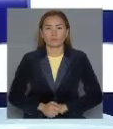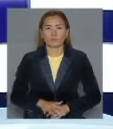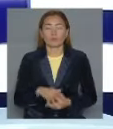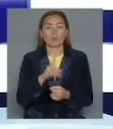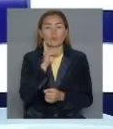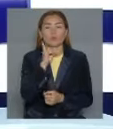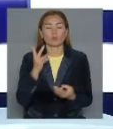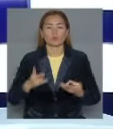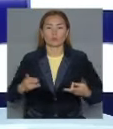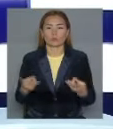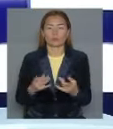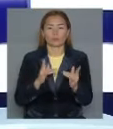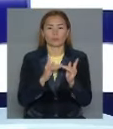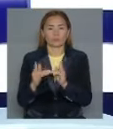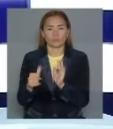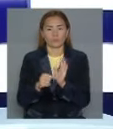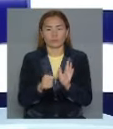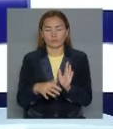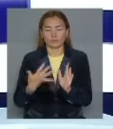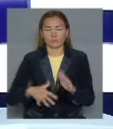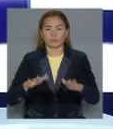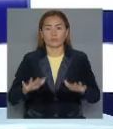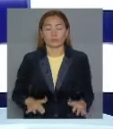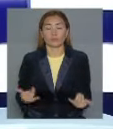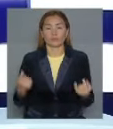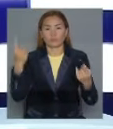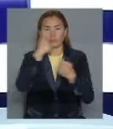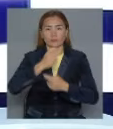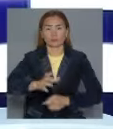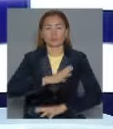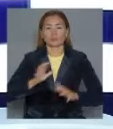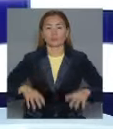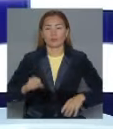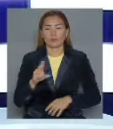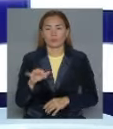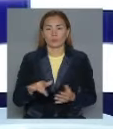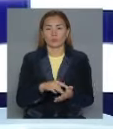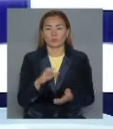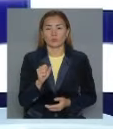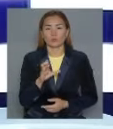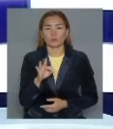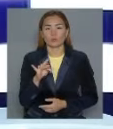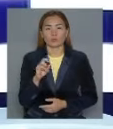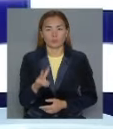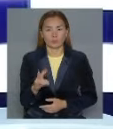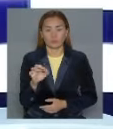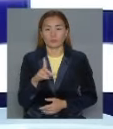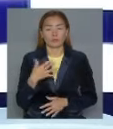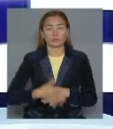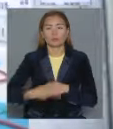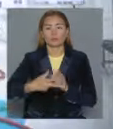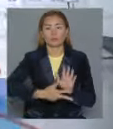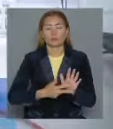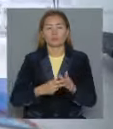Для студентов необходимое общежитие на 650 мест. Такое заявление сделал заместитель акима области Жасулан Бисембиев. В областном центре в